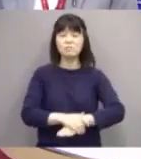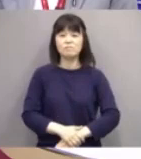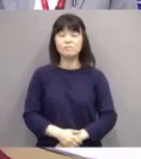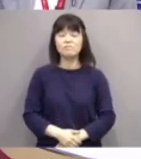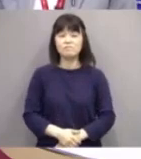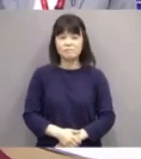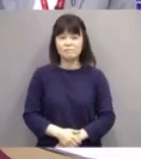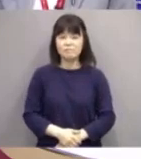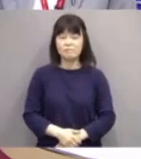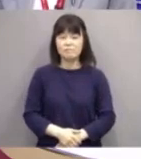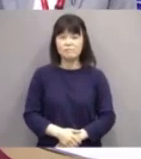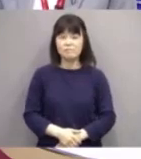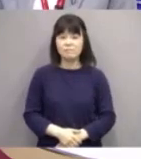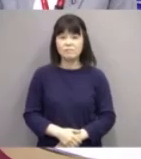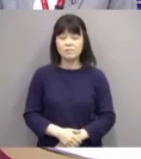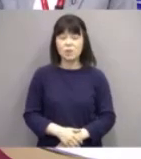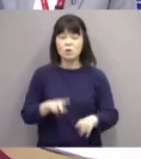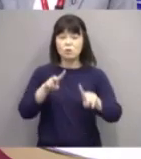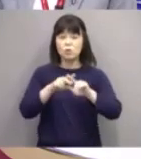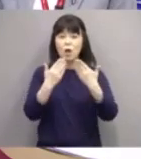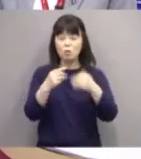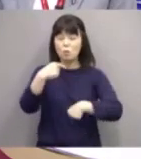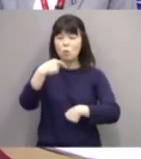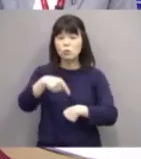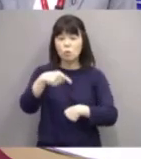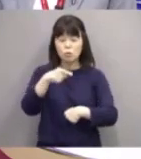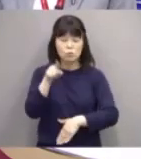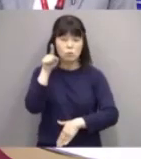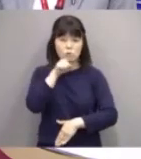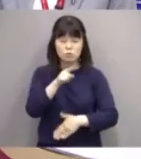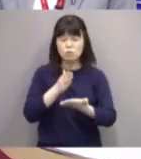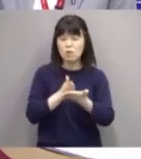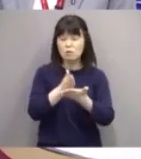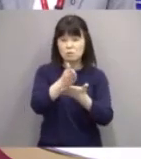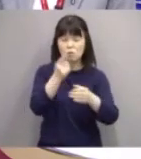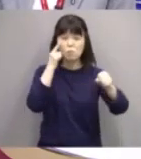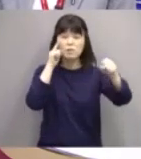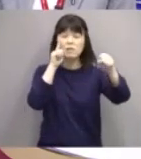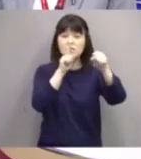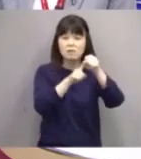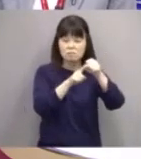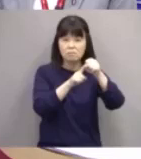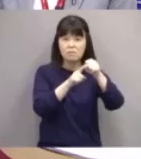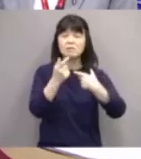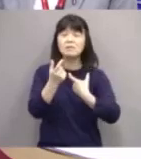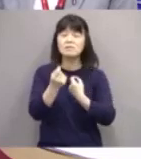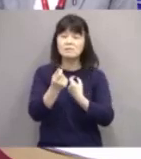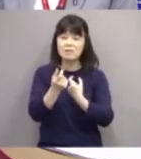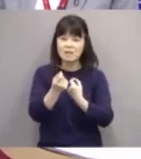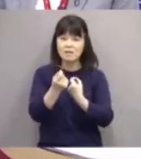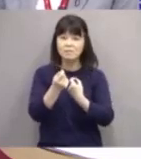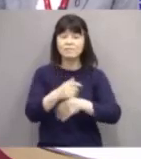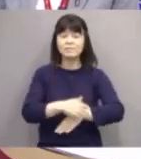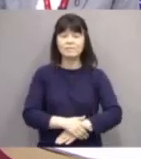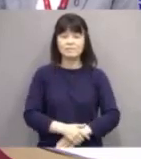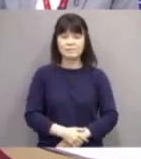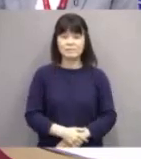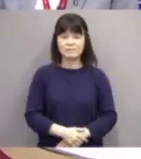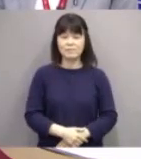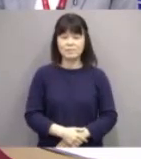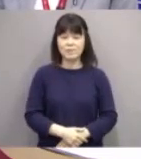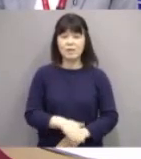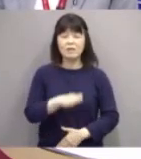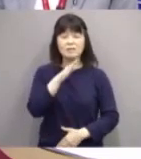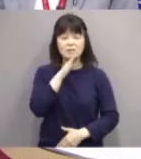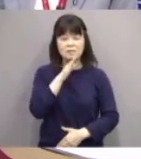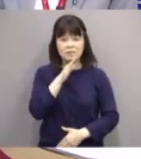幼稚園教育は小学校教育のスムーズなスタートを目指しているというわけですね。それでは実